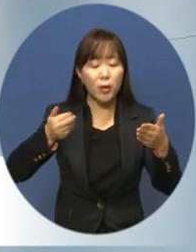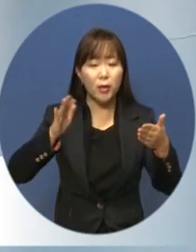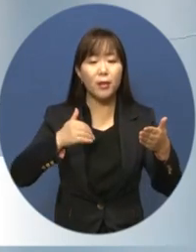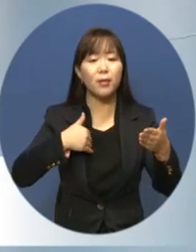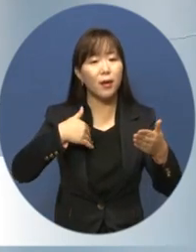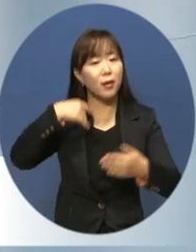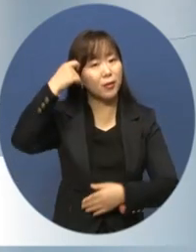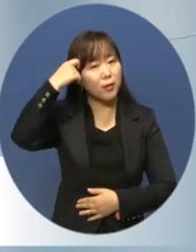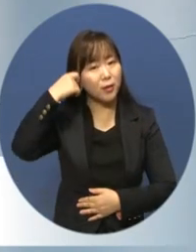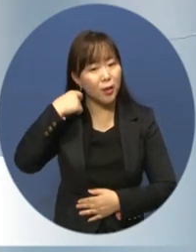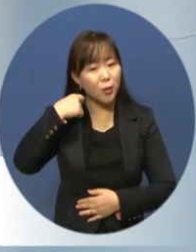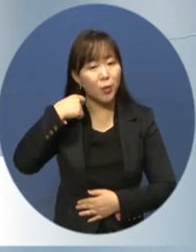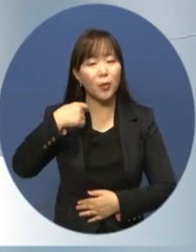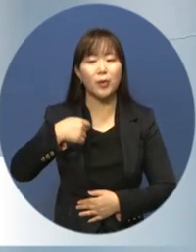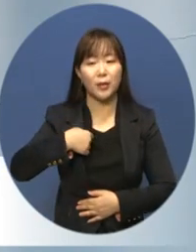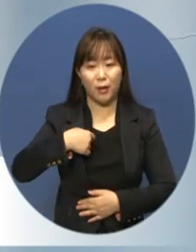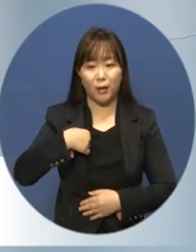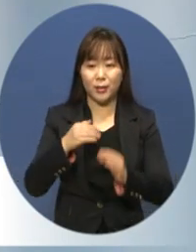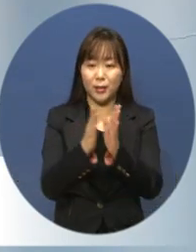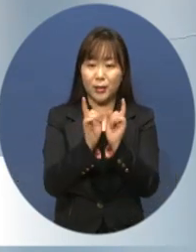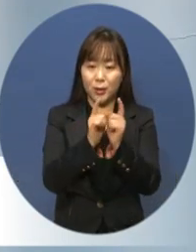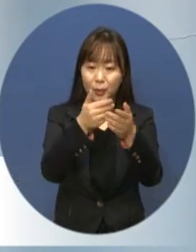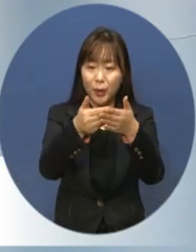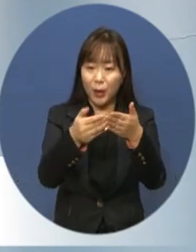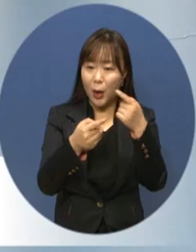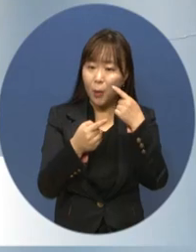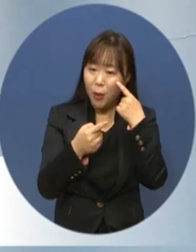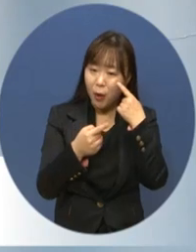내가 느끼고 내가 손수해 보니까